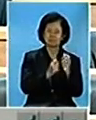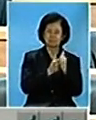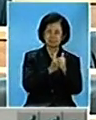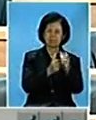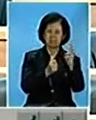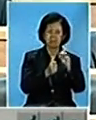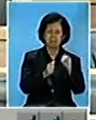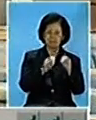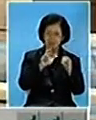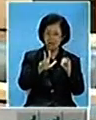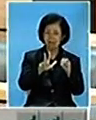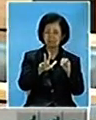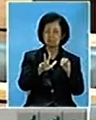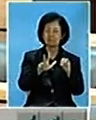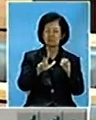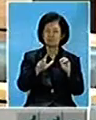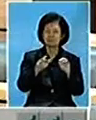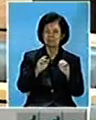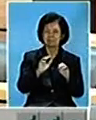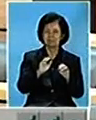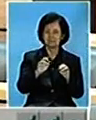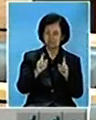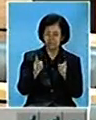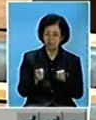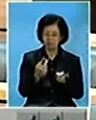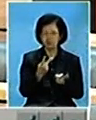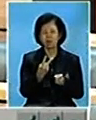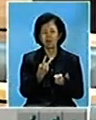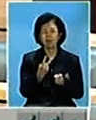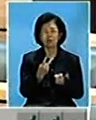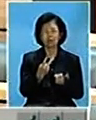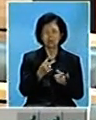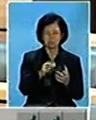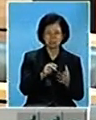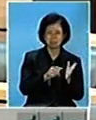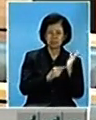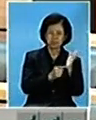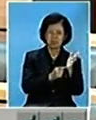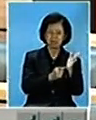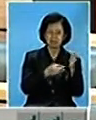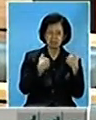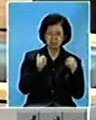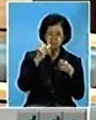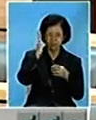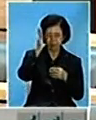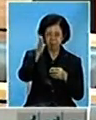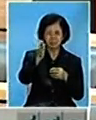3ของกฎหมายรัฐธรรมนูญวรรค2นะครับอย่างยกตัวอย่างเช่นที่จะมีเกิดขึ้นในอนาคต